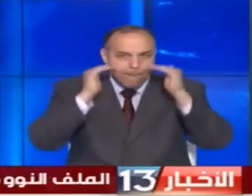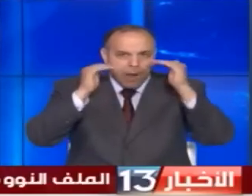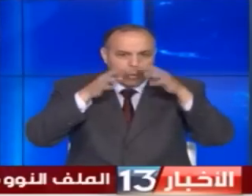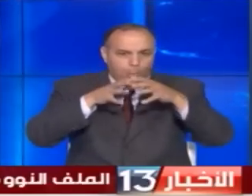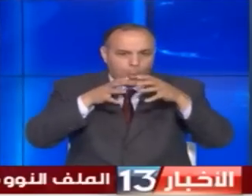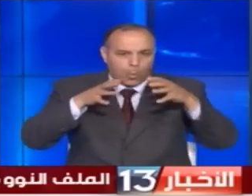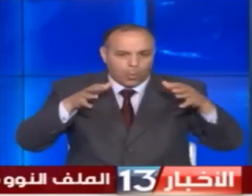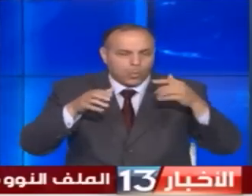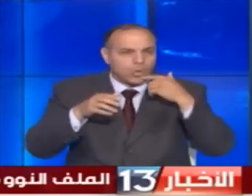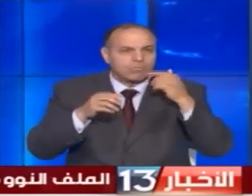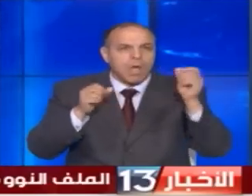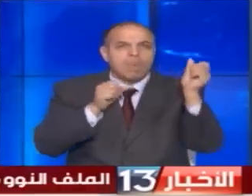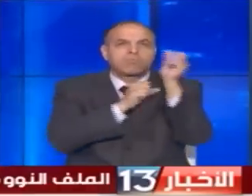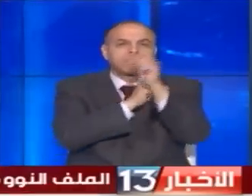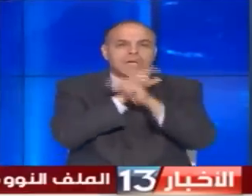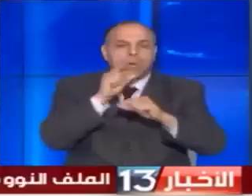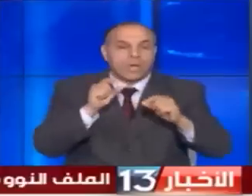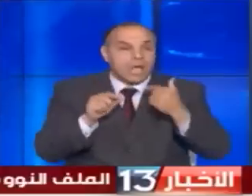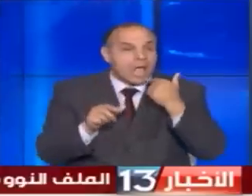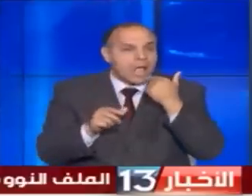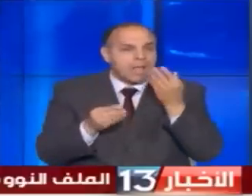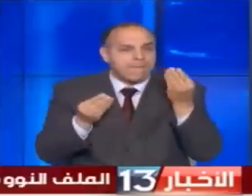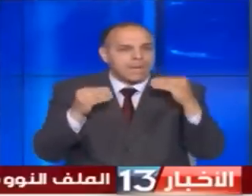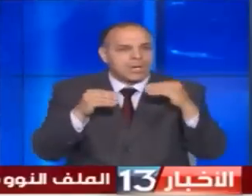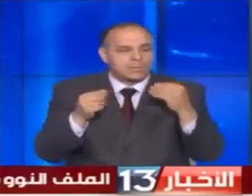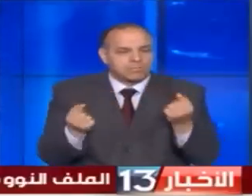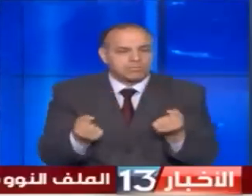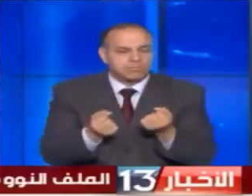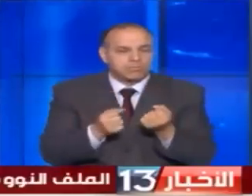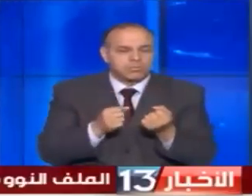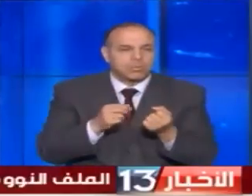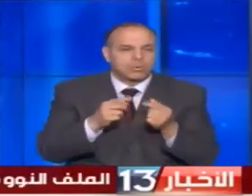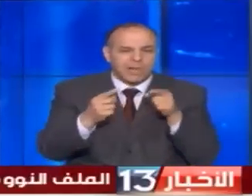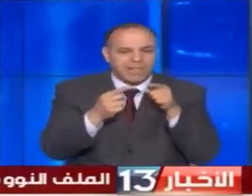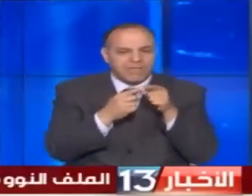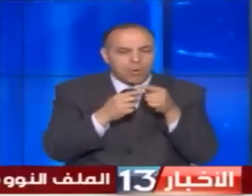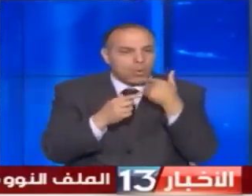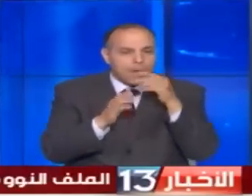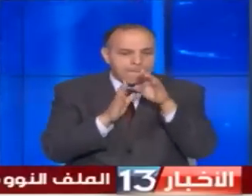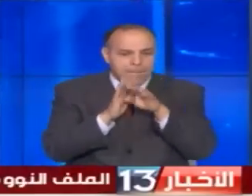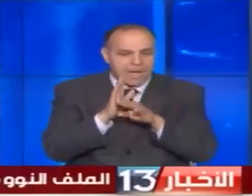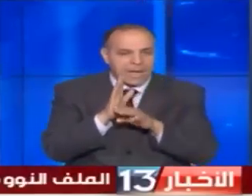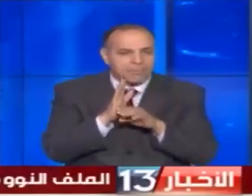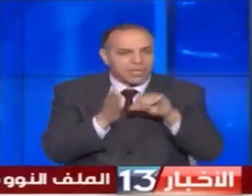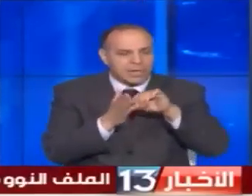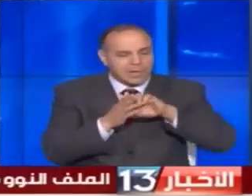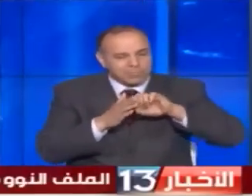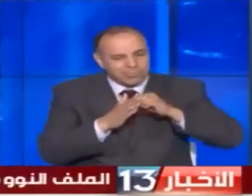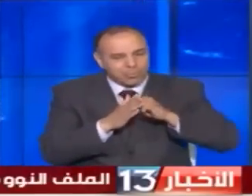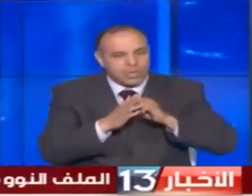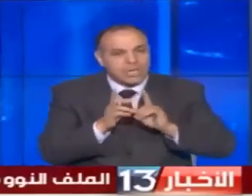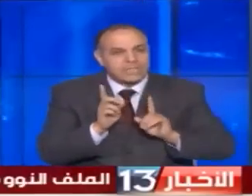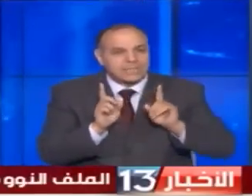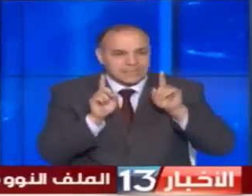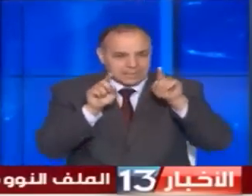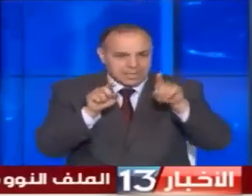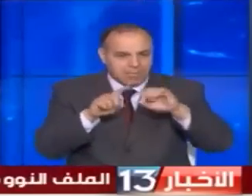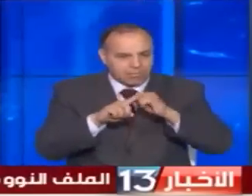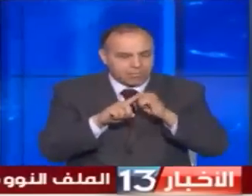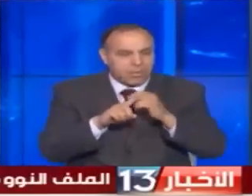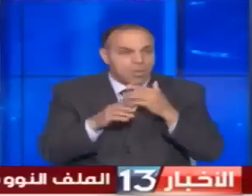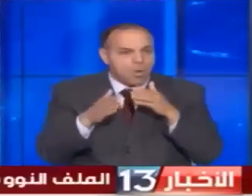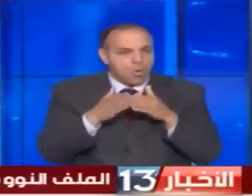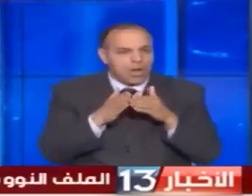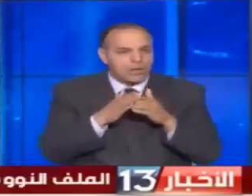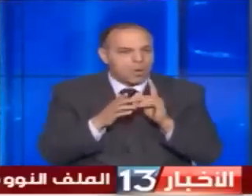الوحيده للطاقه النوويه في تكثيف لحملتها التي تستهدف وقف برنامج طهران للصواريخ البالستيه والحد